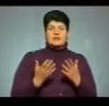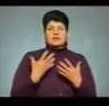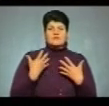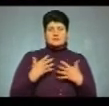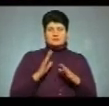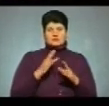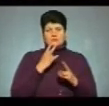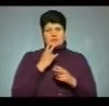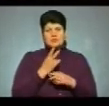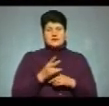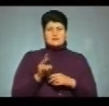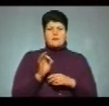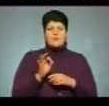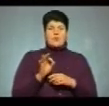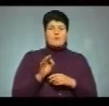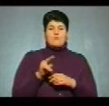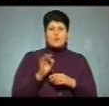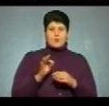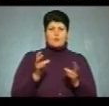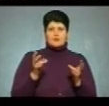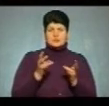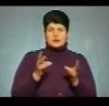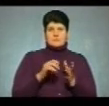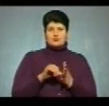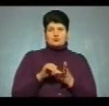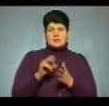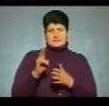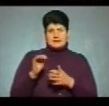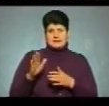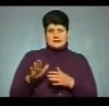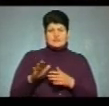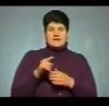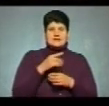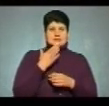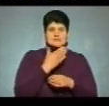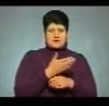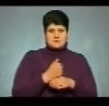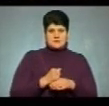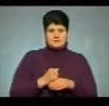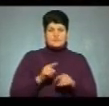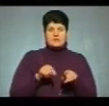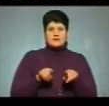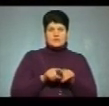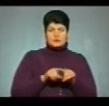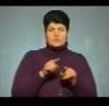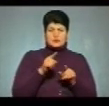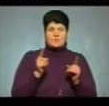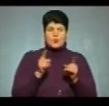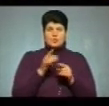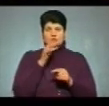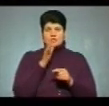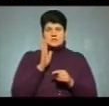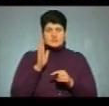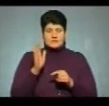будемо дивитися по потребах самих учасників, на їх запит. Ну і десь також вони такі короткочасні